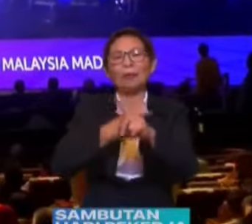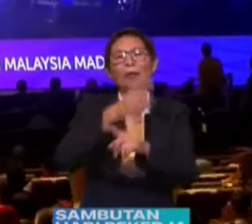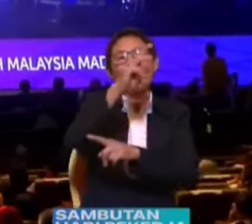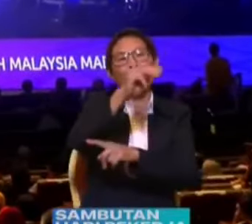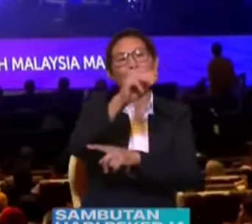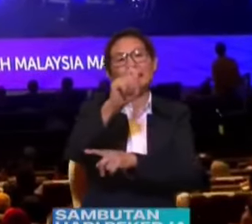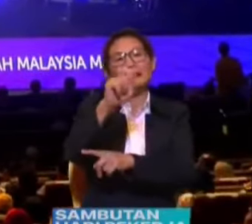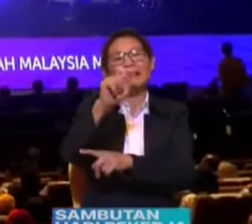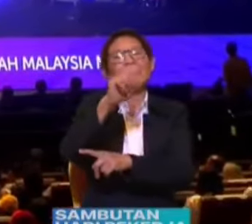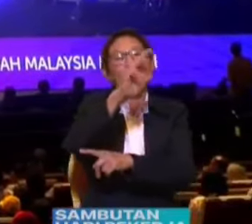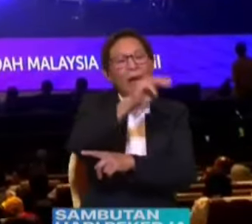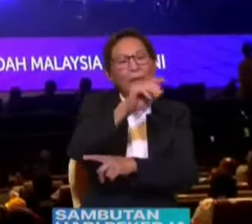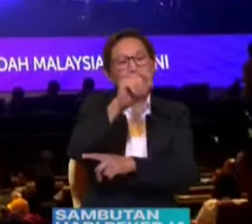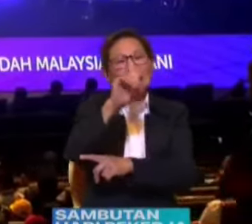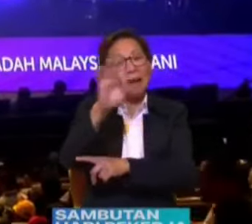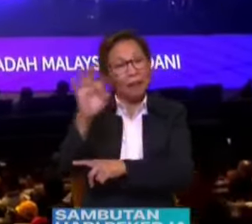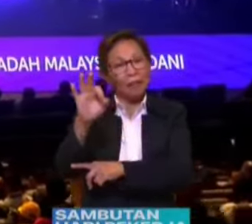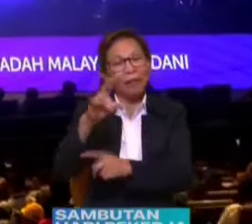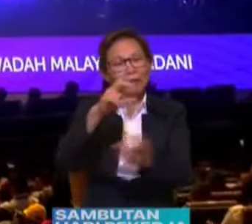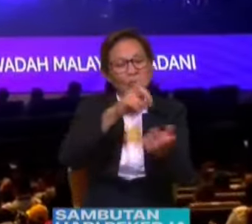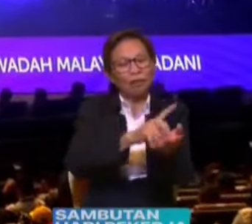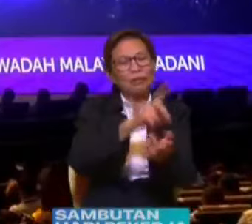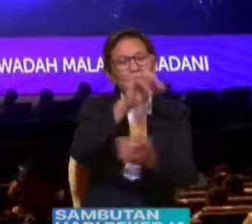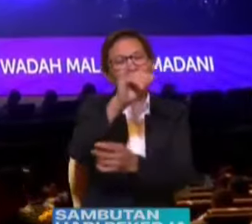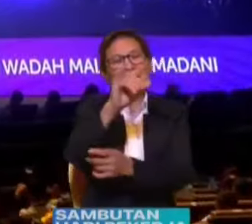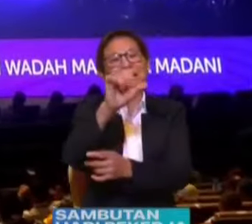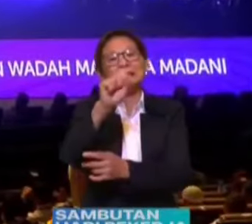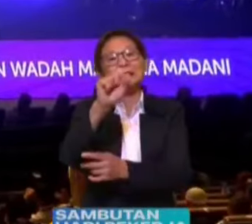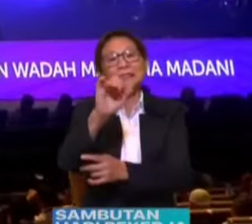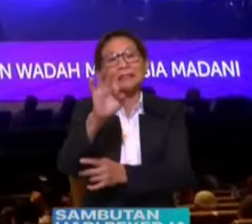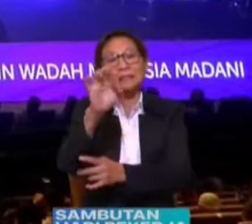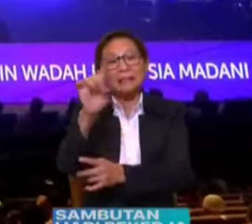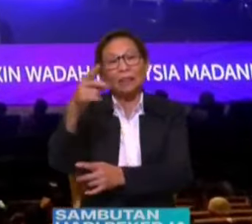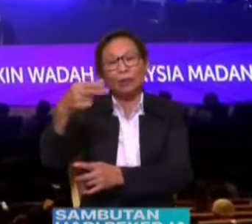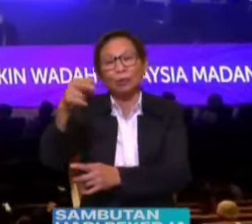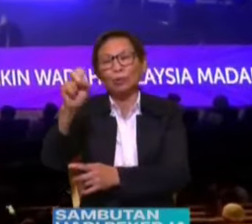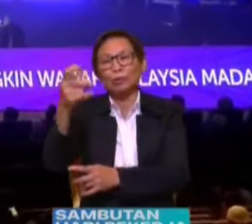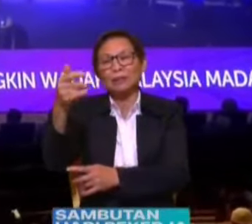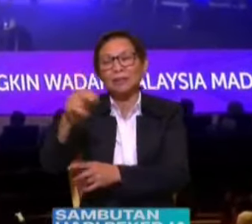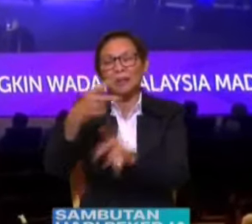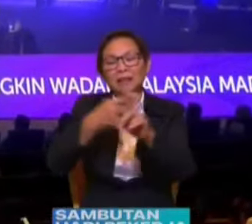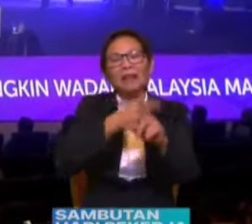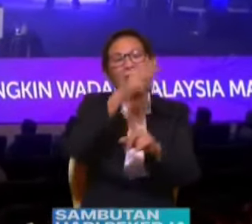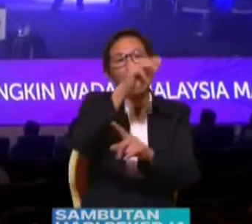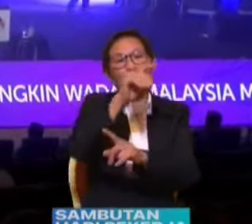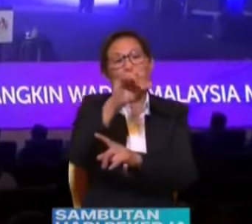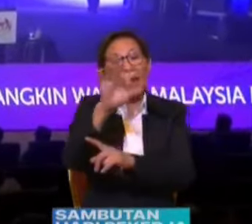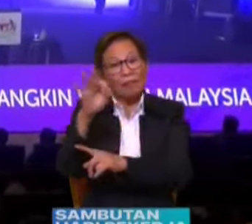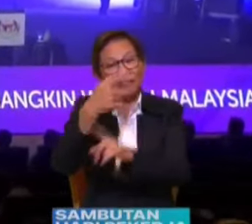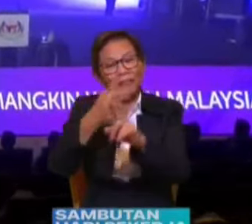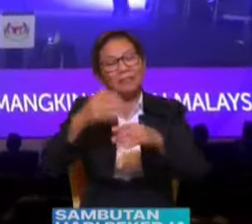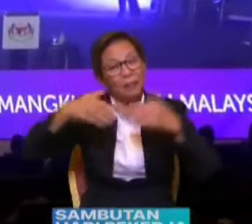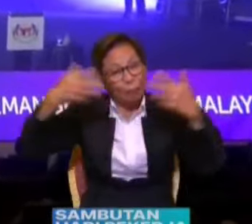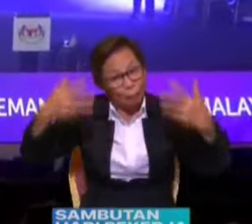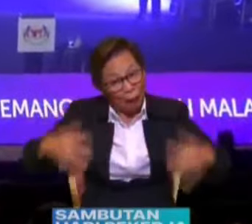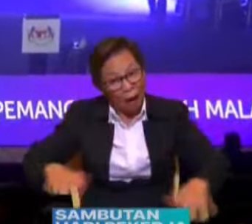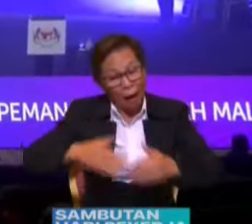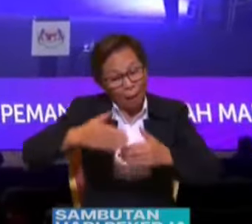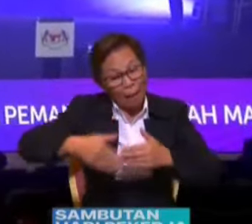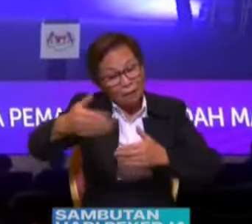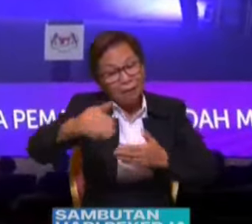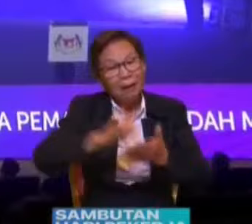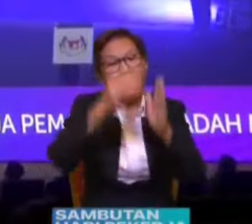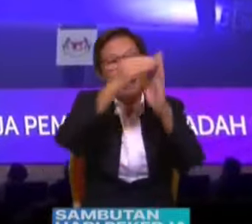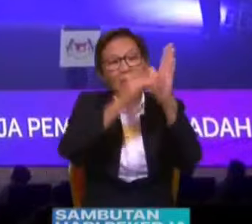Persatuan Majikan-Majikan Datuk Dr. Syed Hussein Syed Usman daripada MEF. Dan selepas ini sudah tentunya